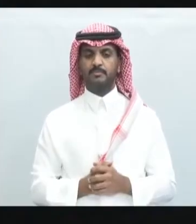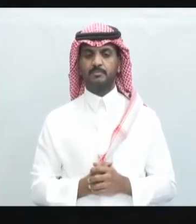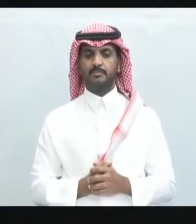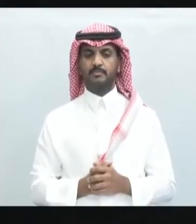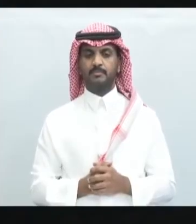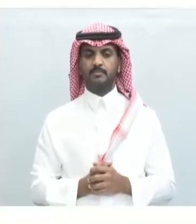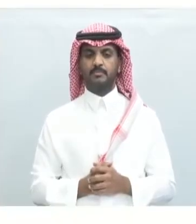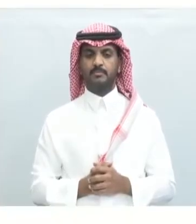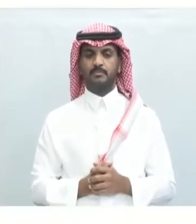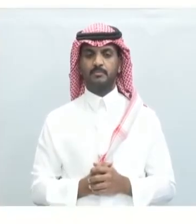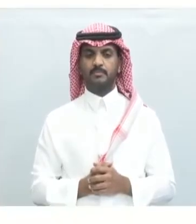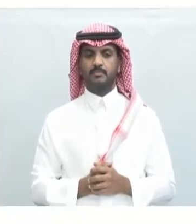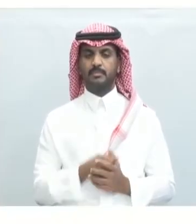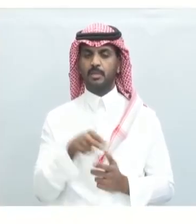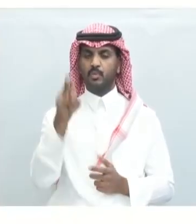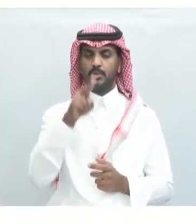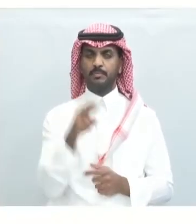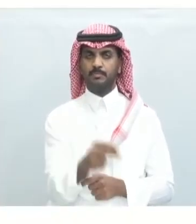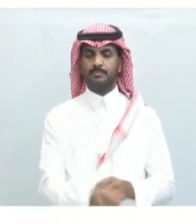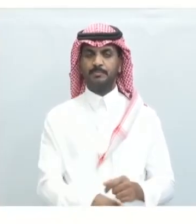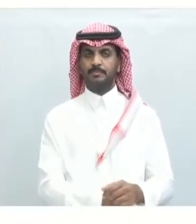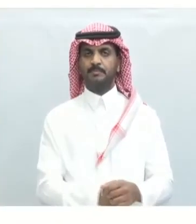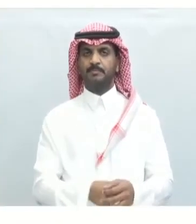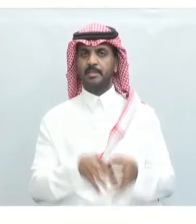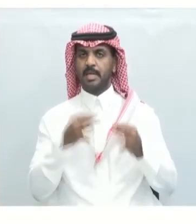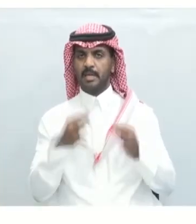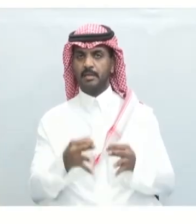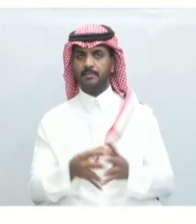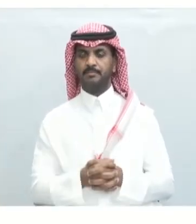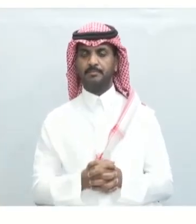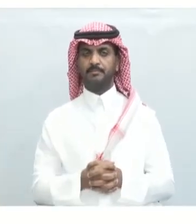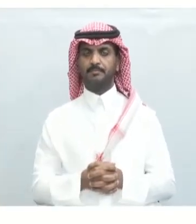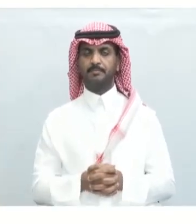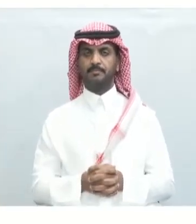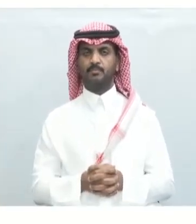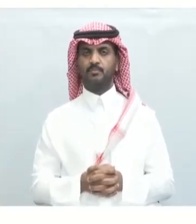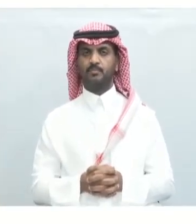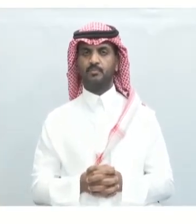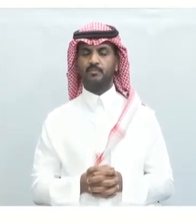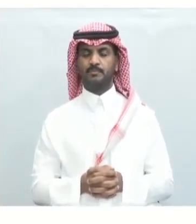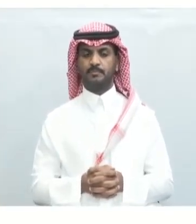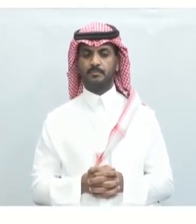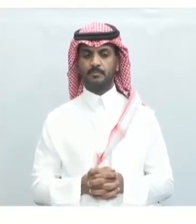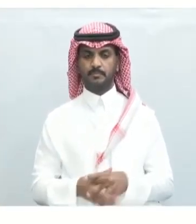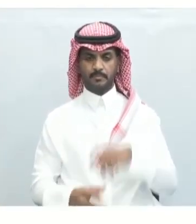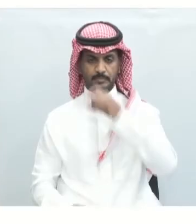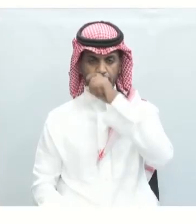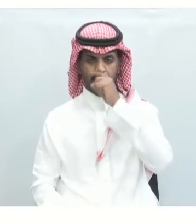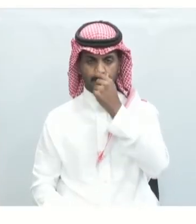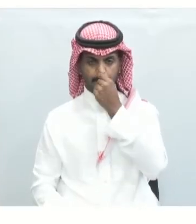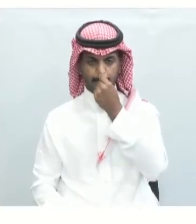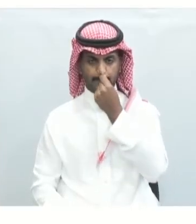بعد ذلك ناتي الى اسئله التقويم حتى نتاكد من اصول هذا الدرس الينا نبدا بالسؤال